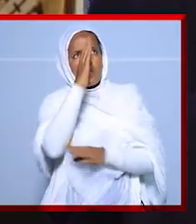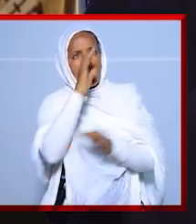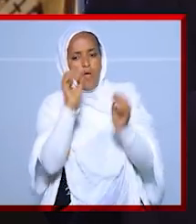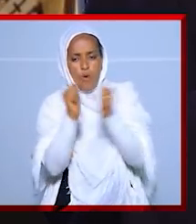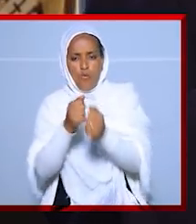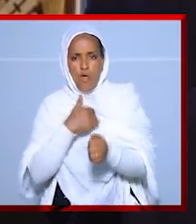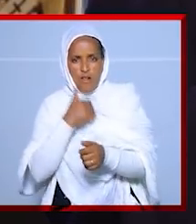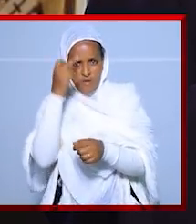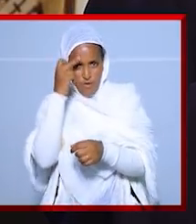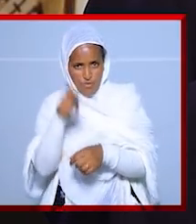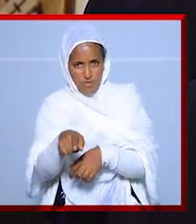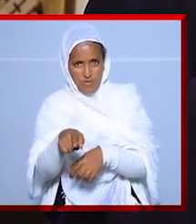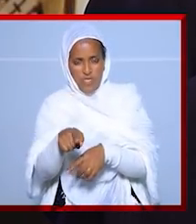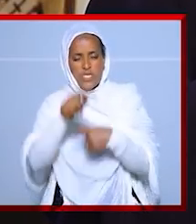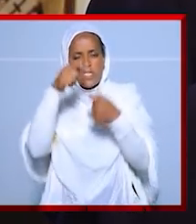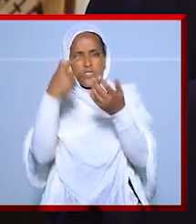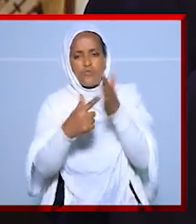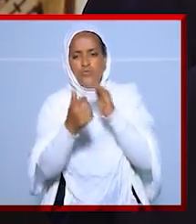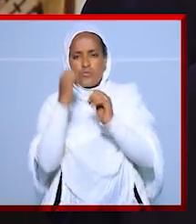ጋር ስለሆነ